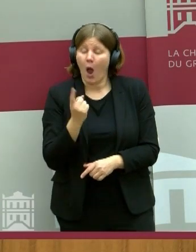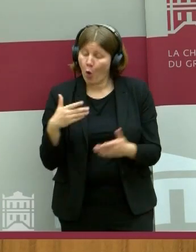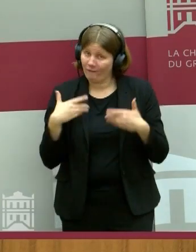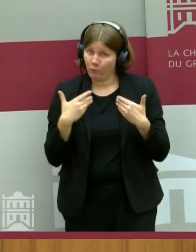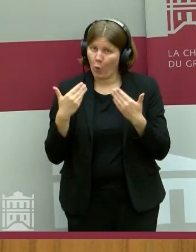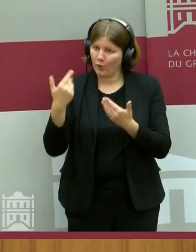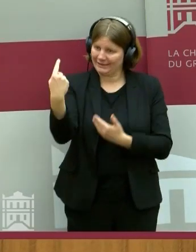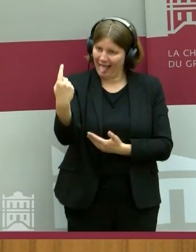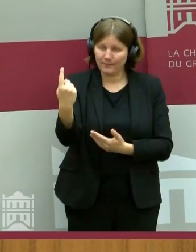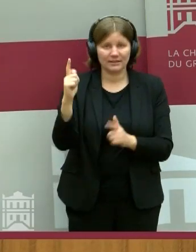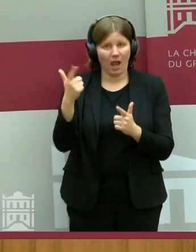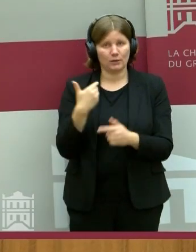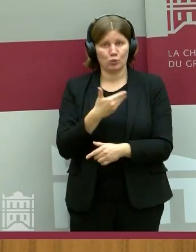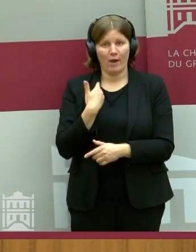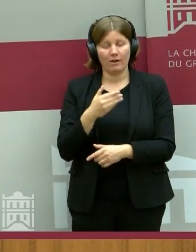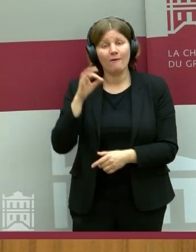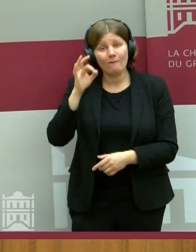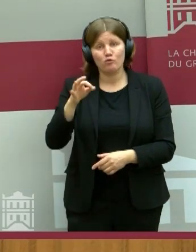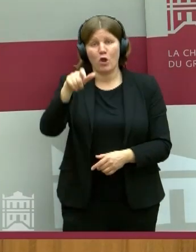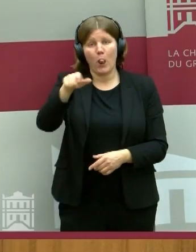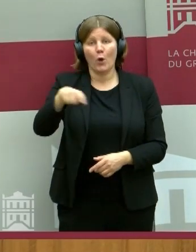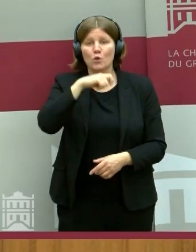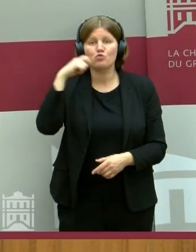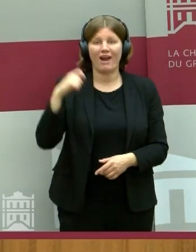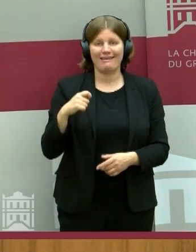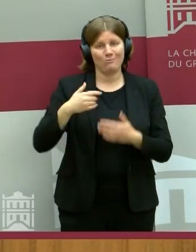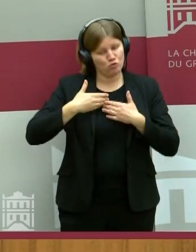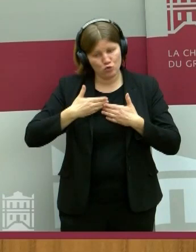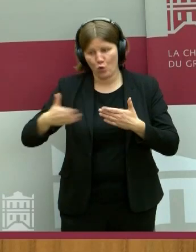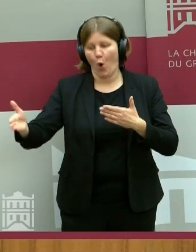Seite nicht, dass das Tieren für die Leute aus der Ukraine groß absehen.